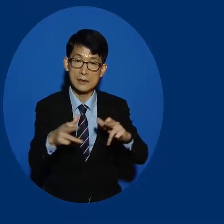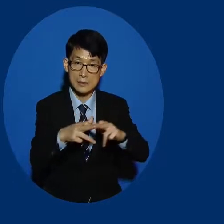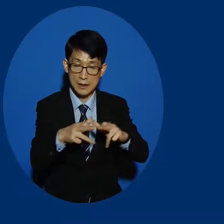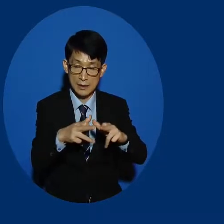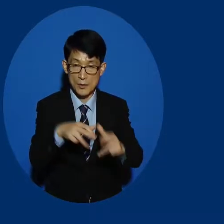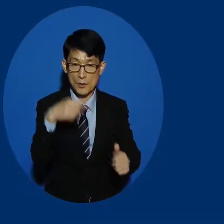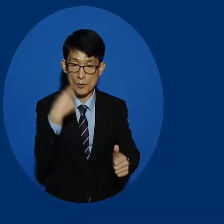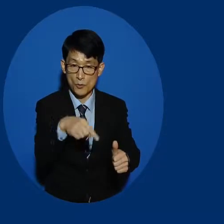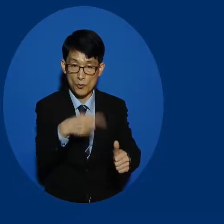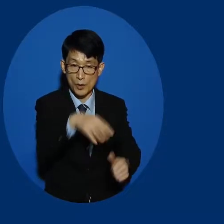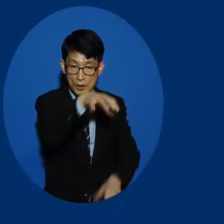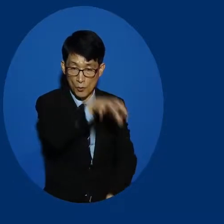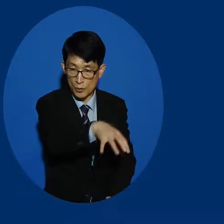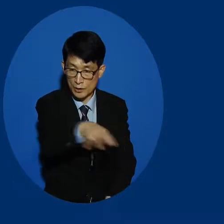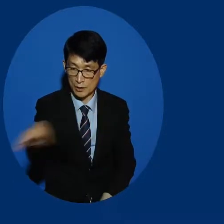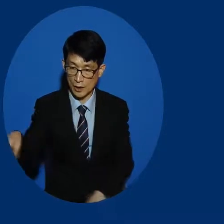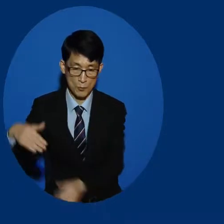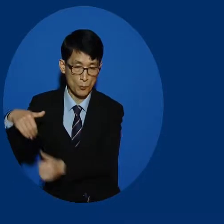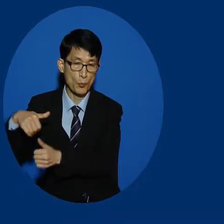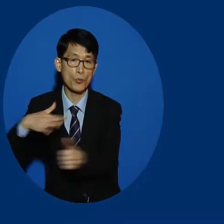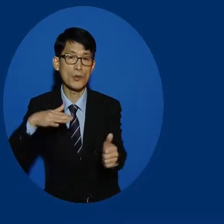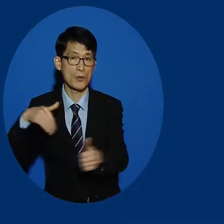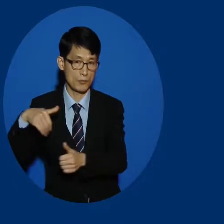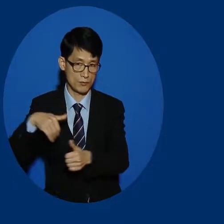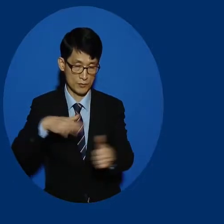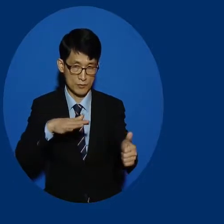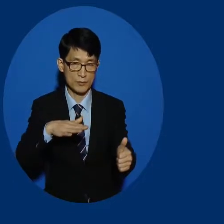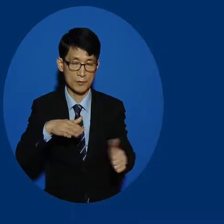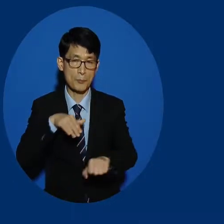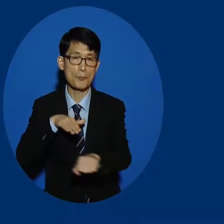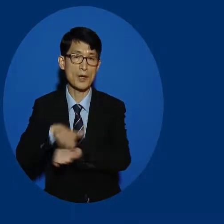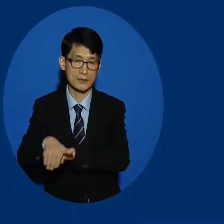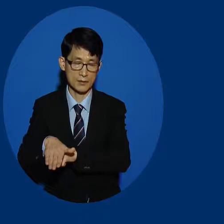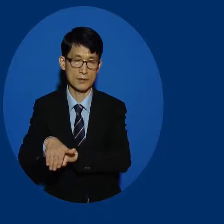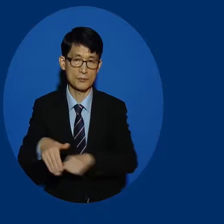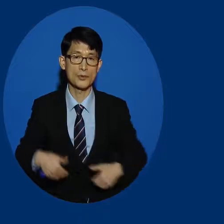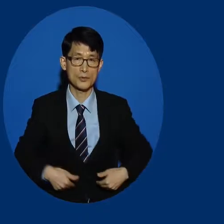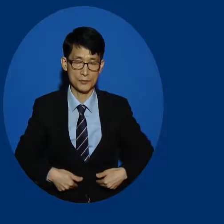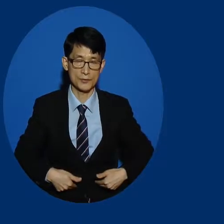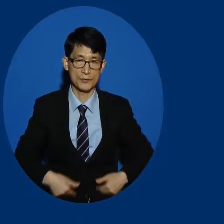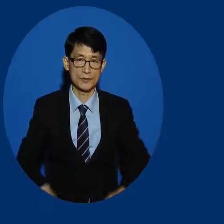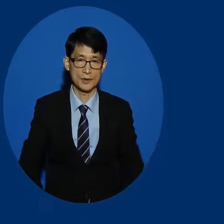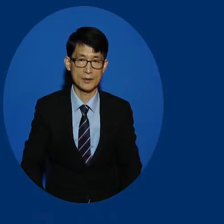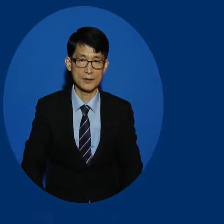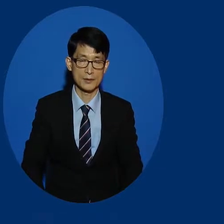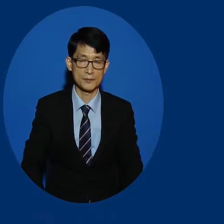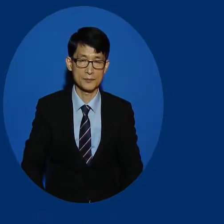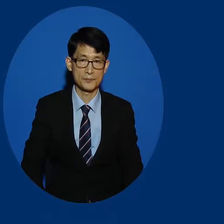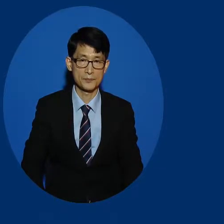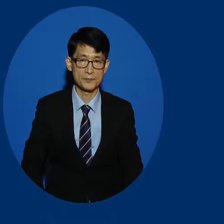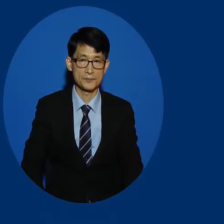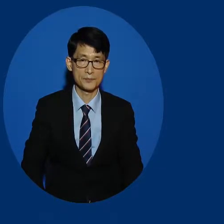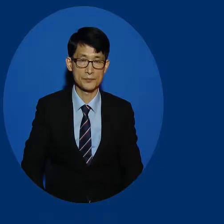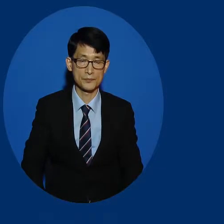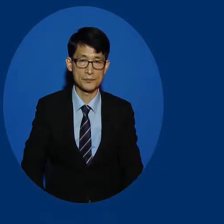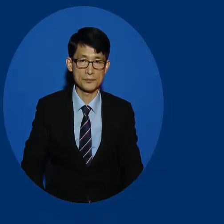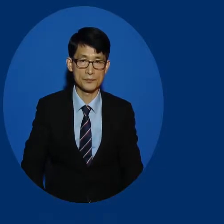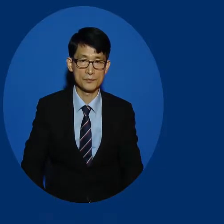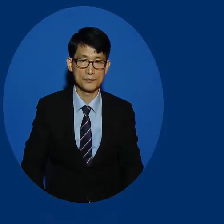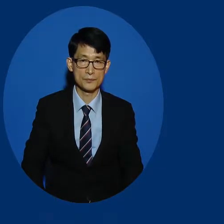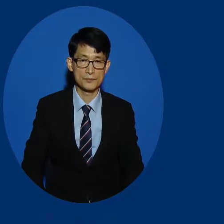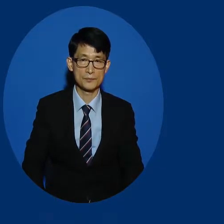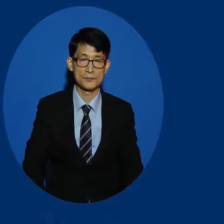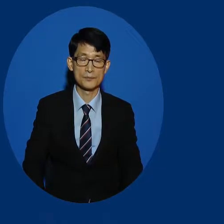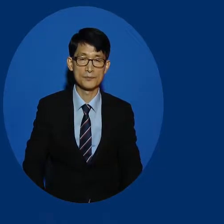기관에 파견하는 그러한 보다 적극적인 형태의 장애인 평생교육 지원 사업들을 이루어 나갈